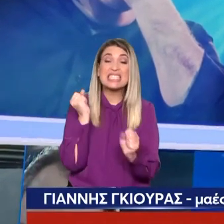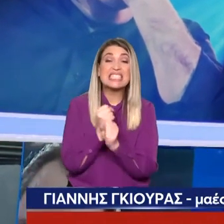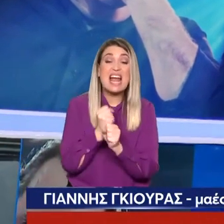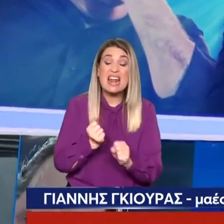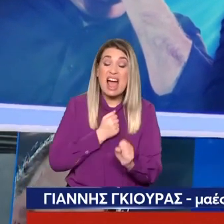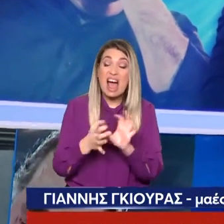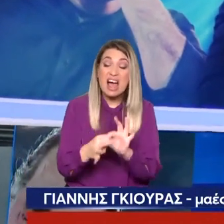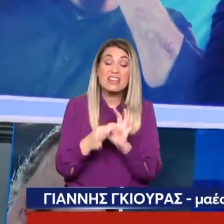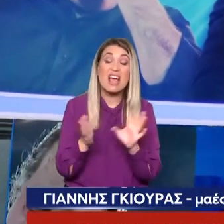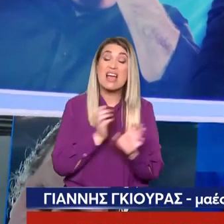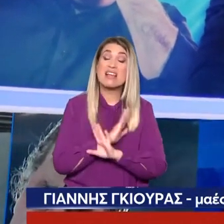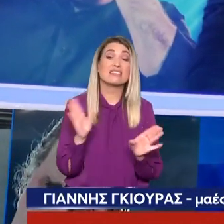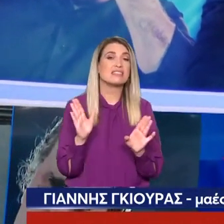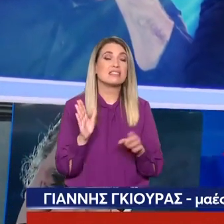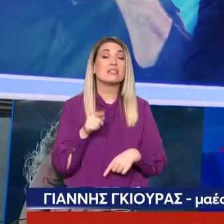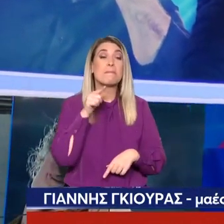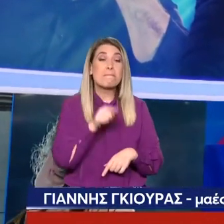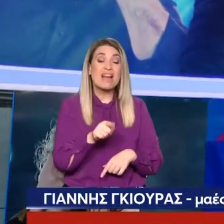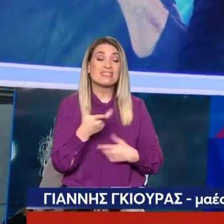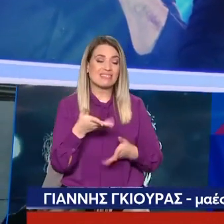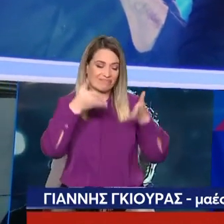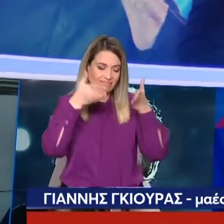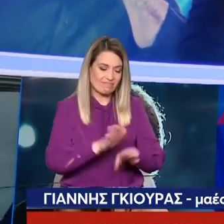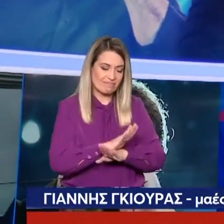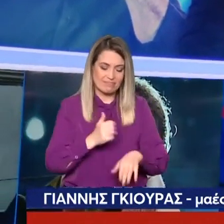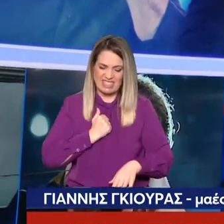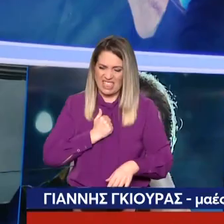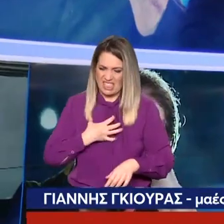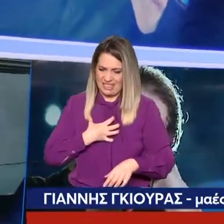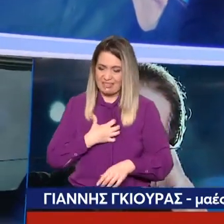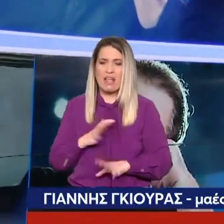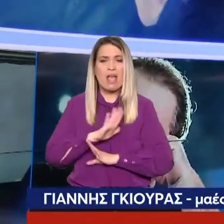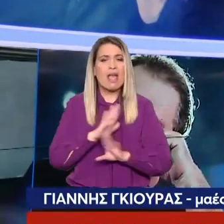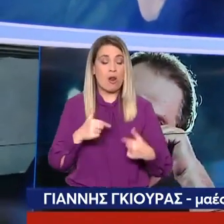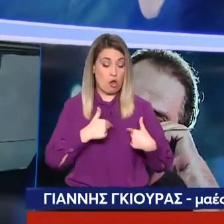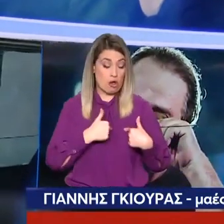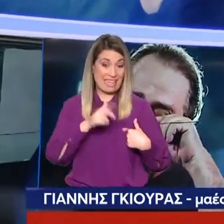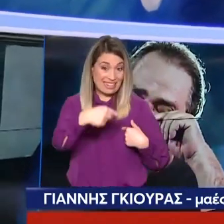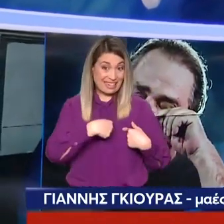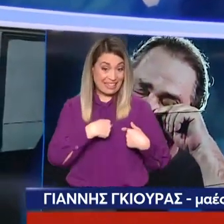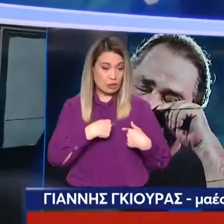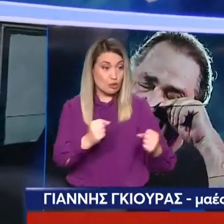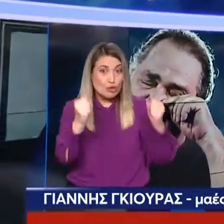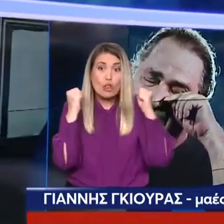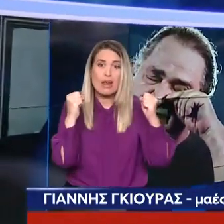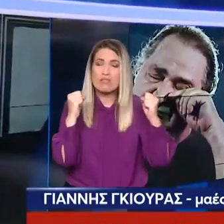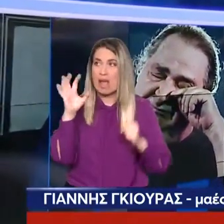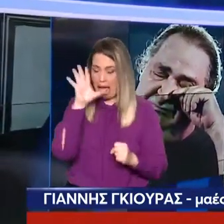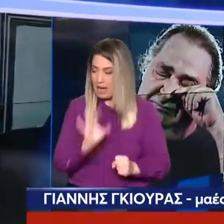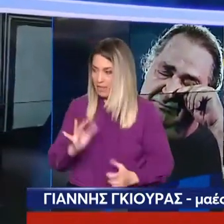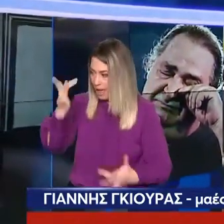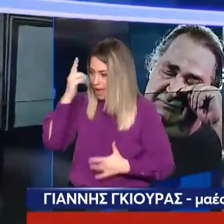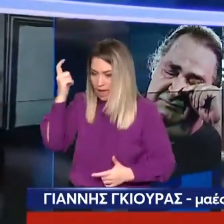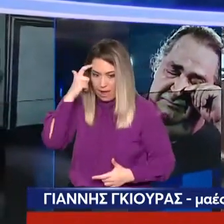Και όσο περνάει η ώρα, η θλίψη γίνεται μεγαλύτερη, γιατί τον έχουμε ζωντανό μες στην καρδιά μας. Δεν μπορούμε να πιστέψουμε ότι έφυγε ο Βασίλης.